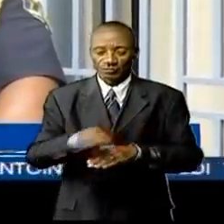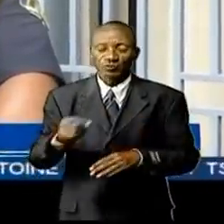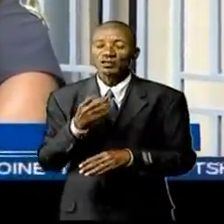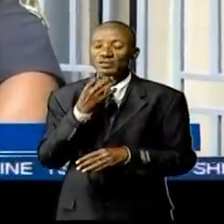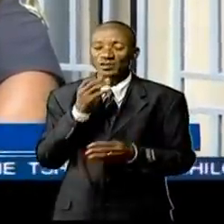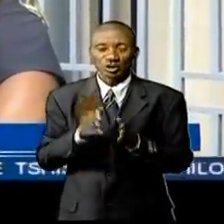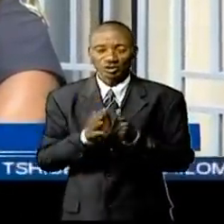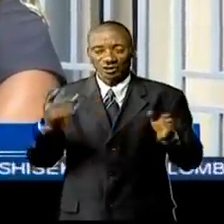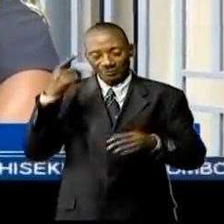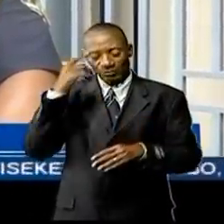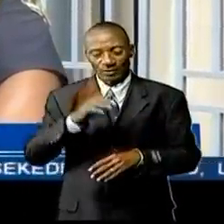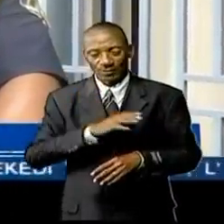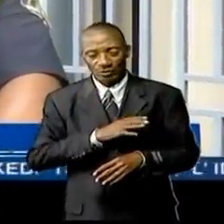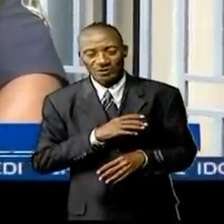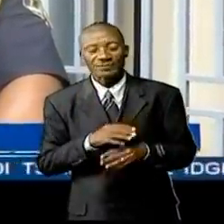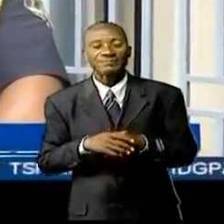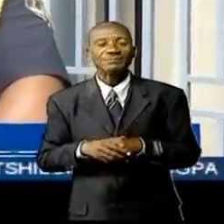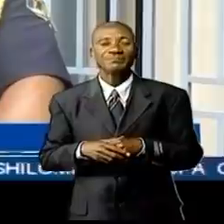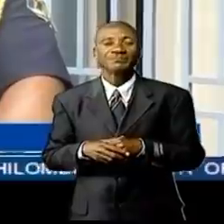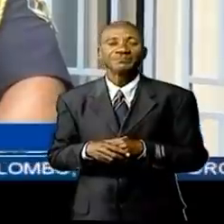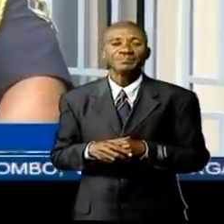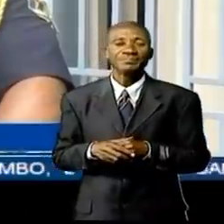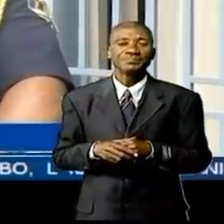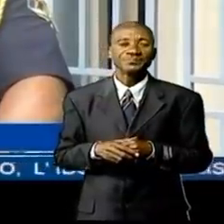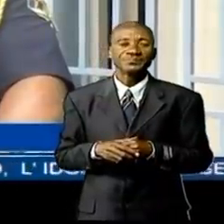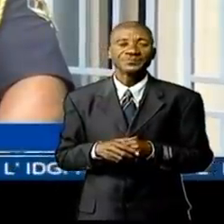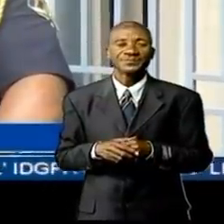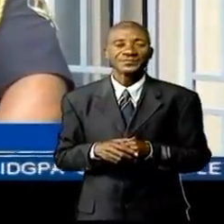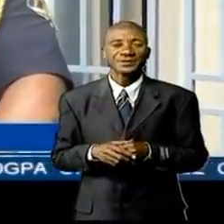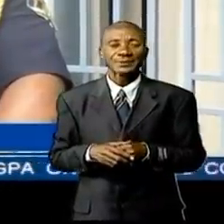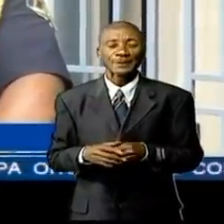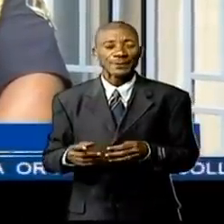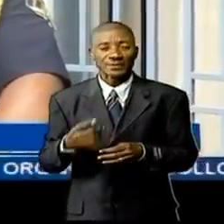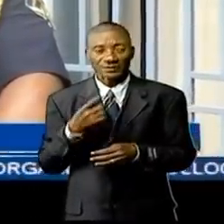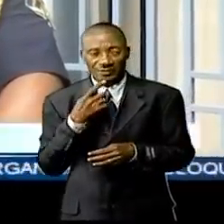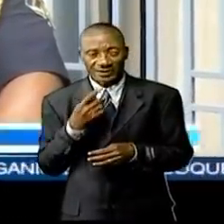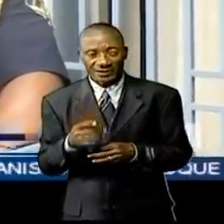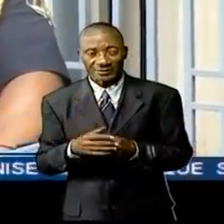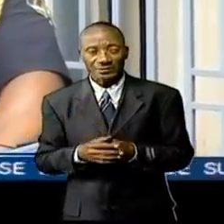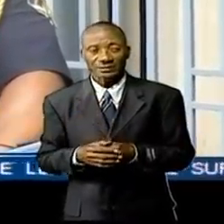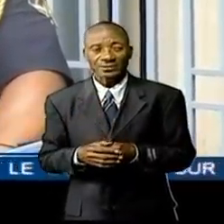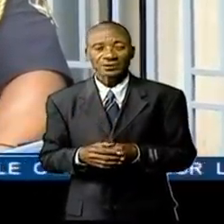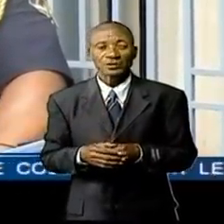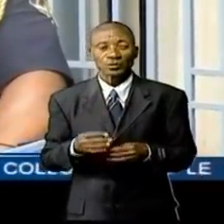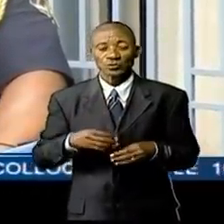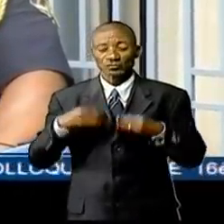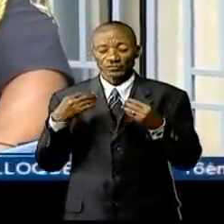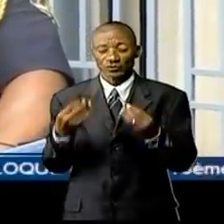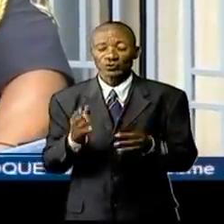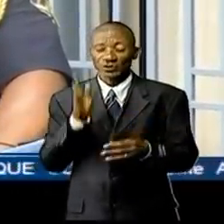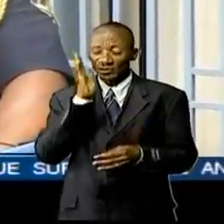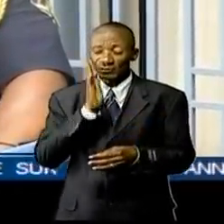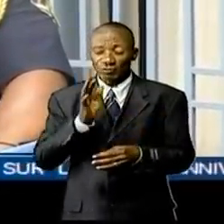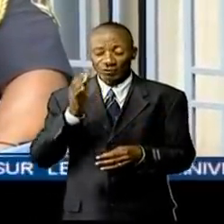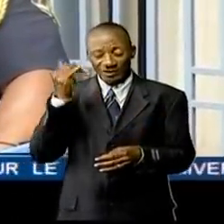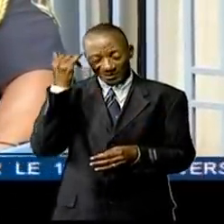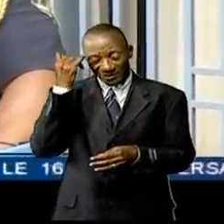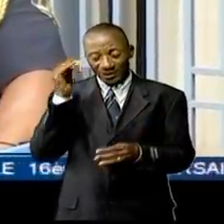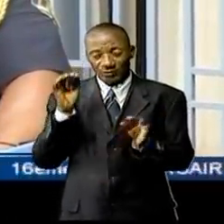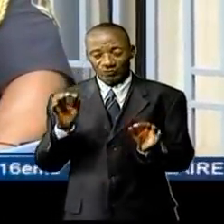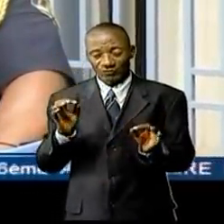public, j'attendez-vous un résultat palpable et des orientations techniques dans tous les